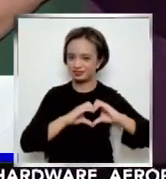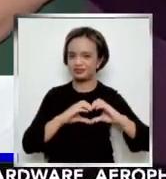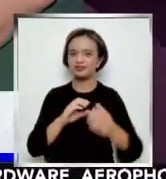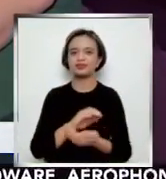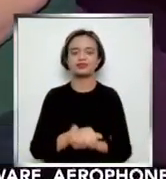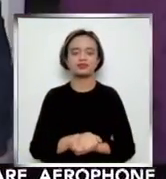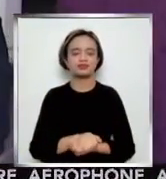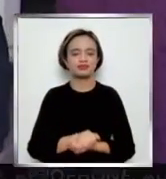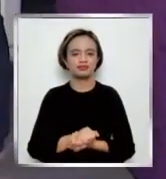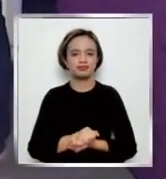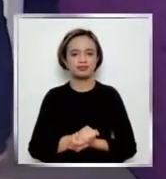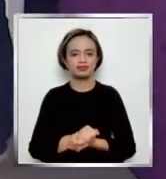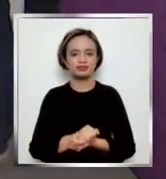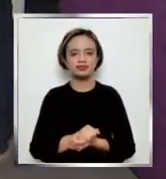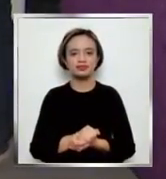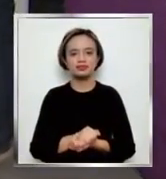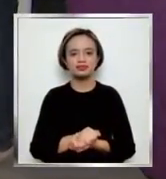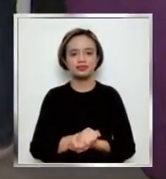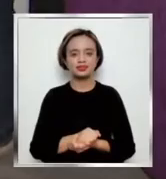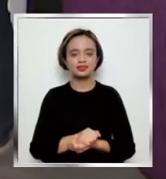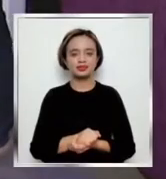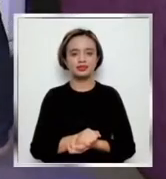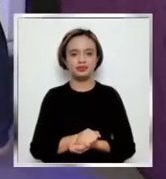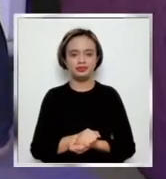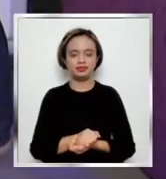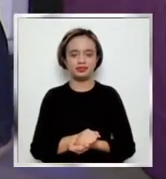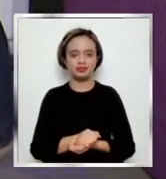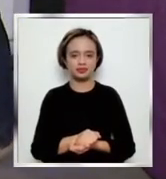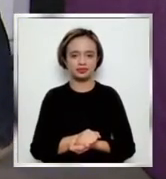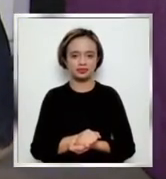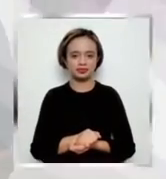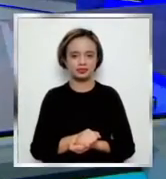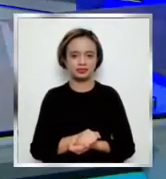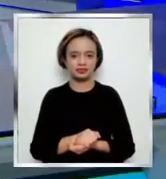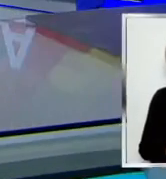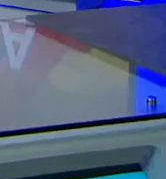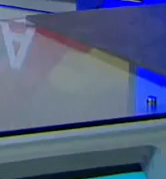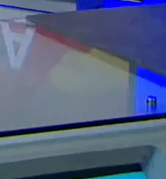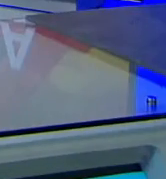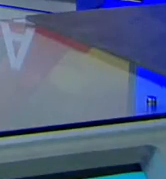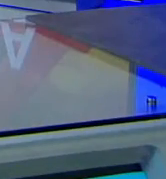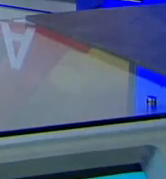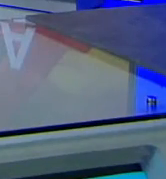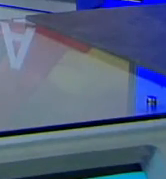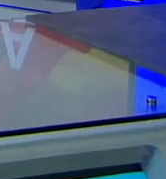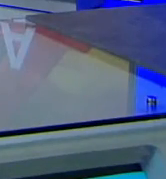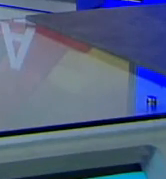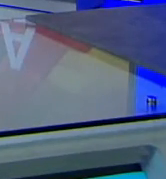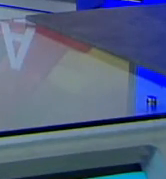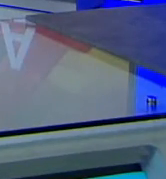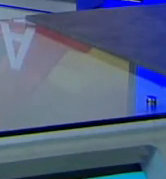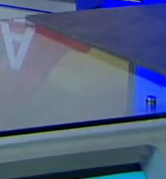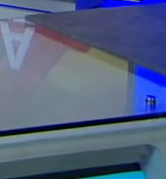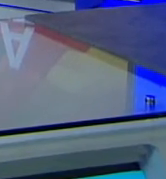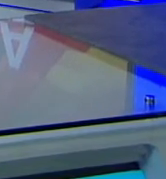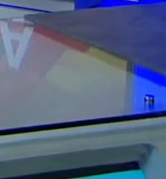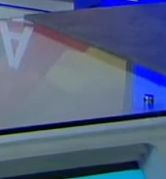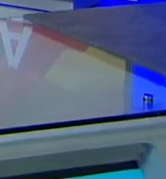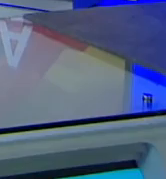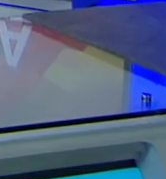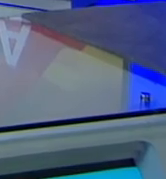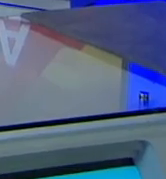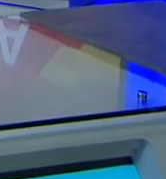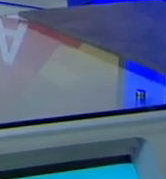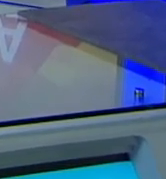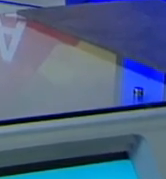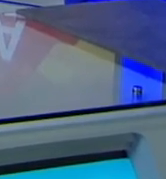Aubrey Carampel, updated to Showbiz Happenings. At yun ang mga buhay naman akong Chika this Monday night. Ako po si